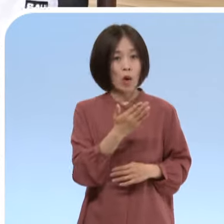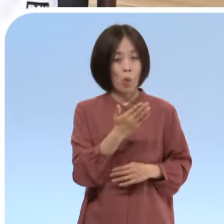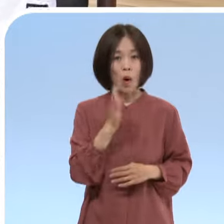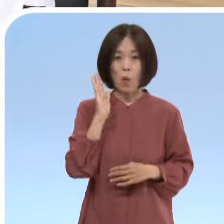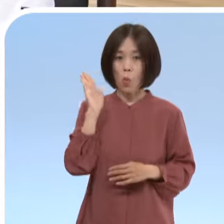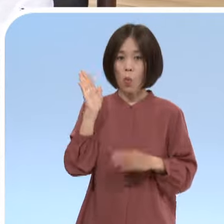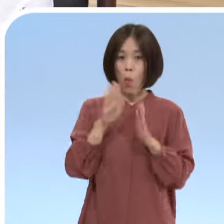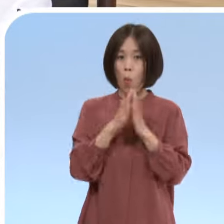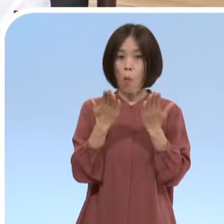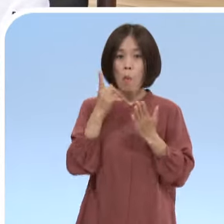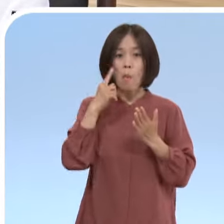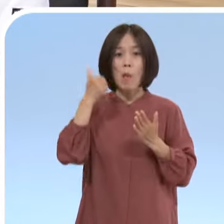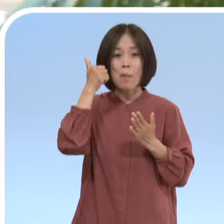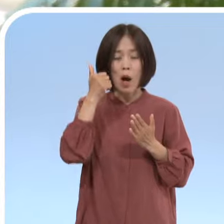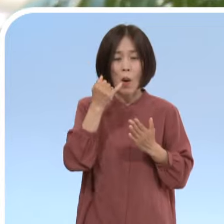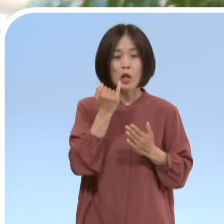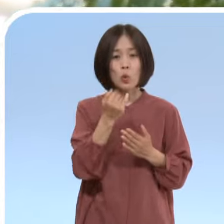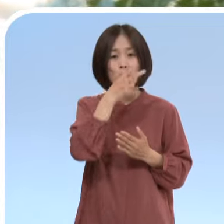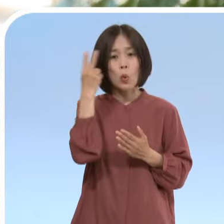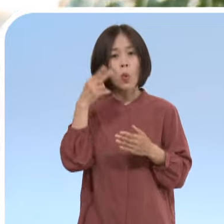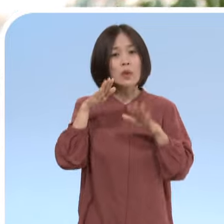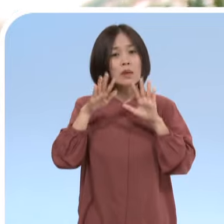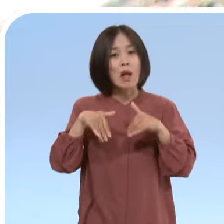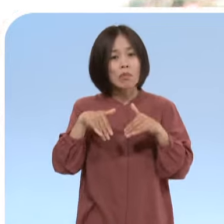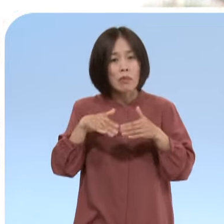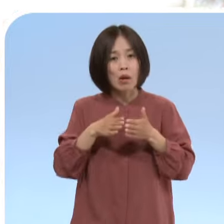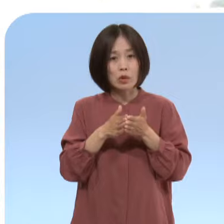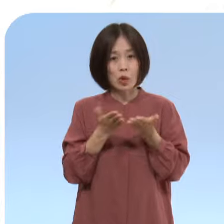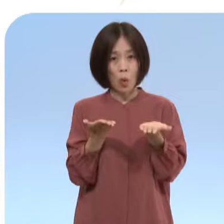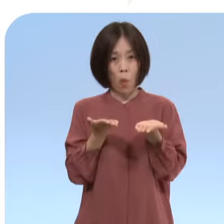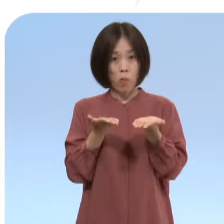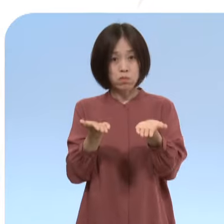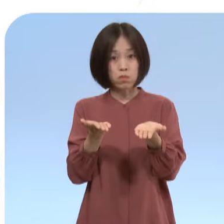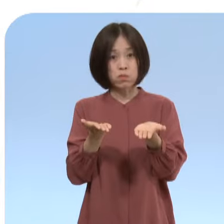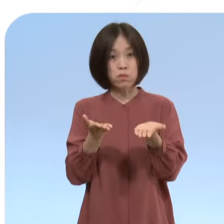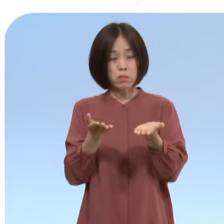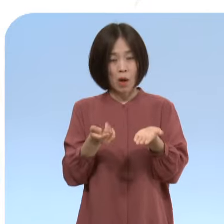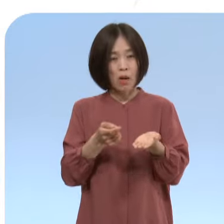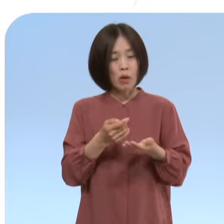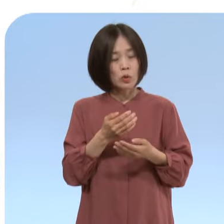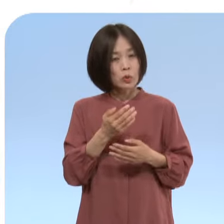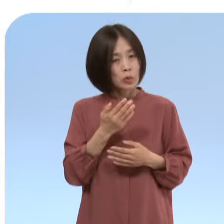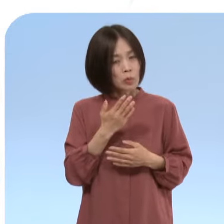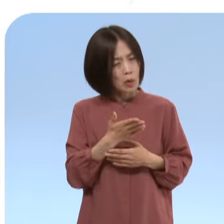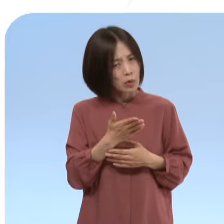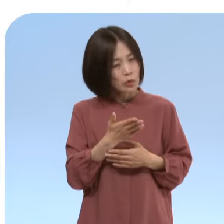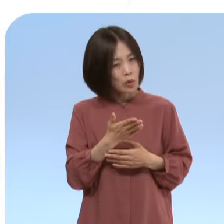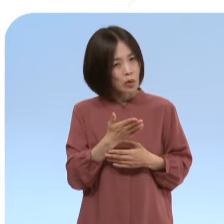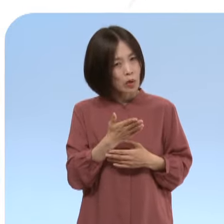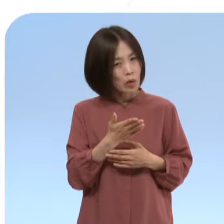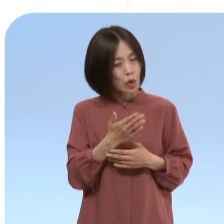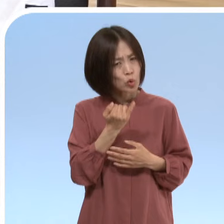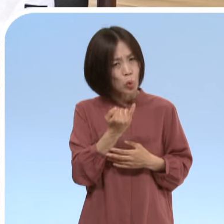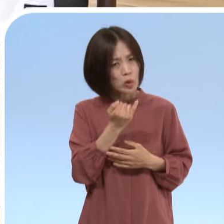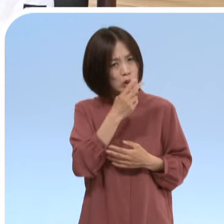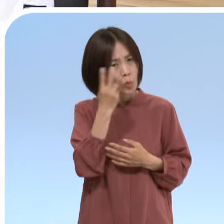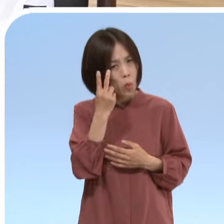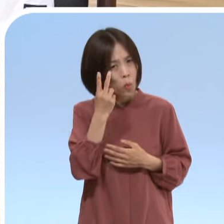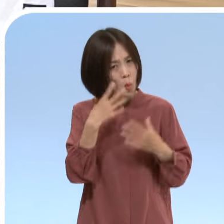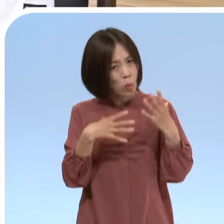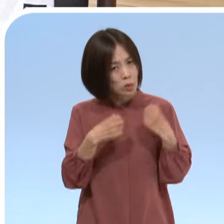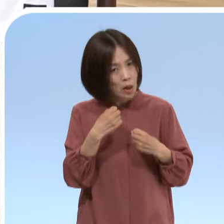前田さんはこちらのパパは女子高生だったという本を出されているということなんですが、 はい、 前田さん